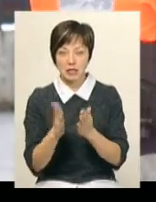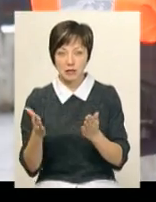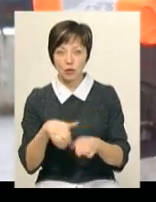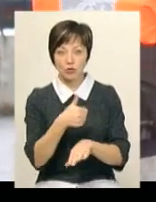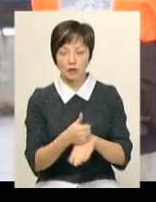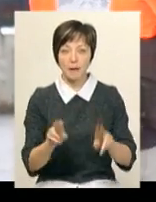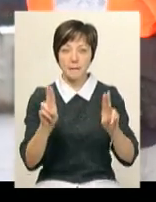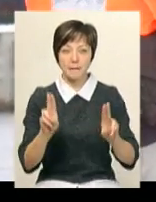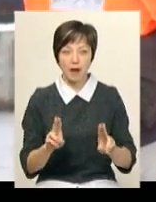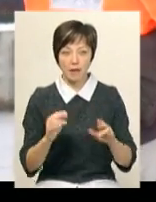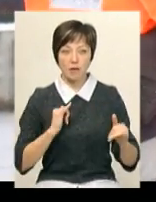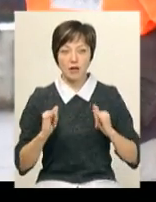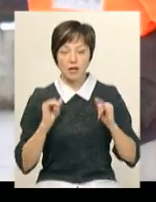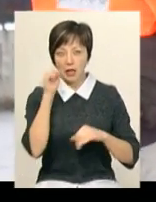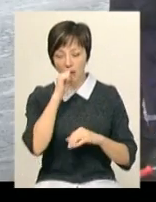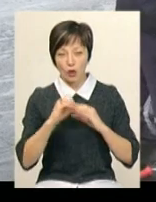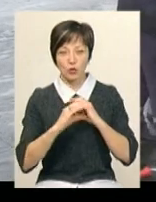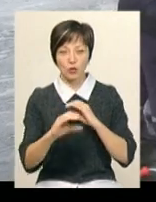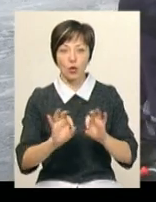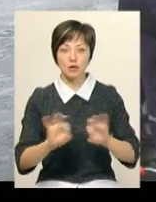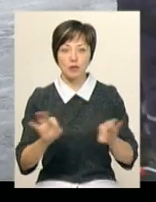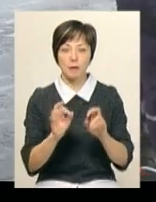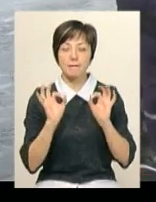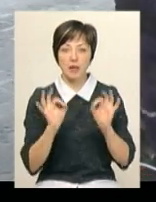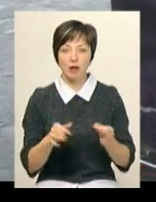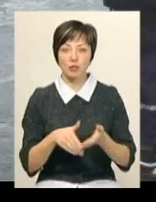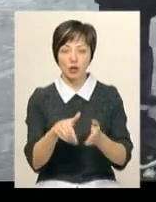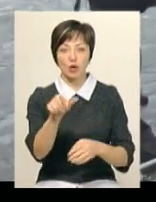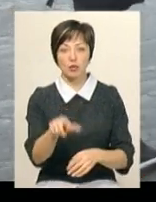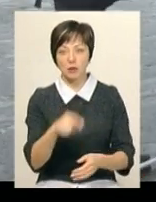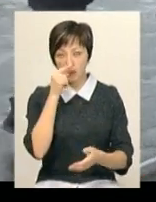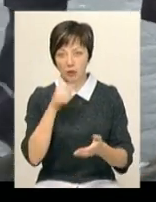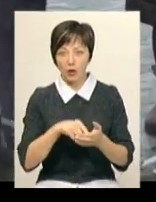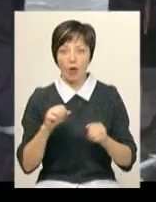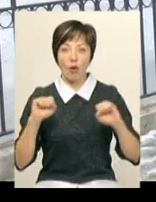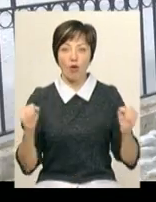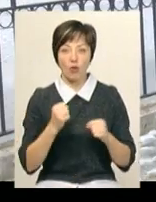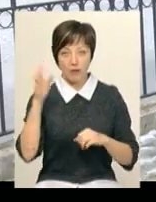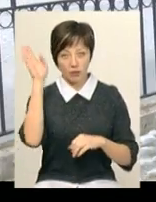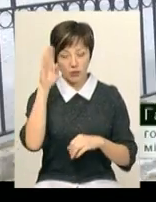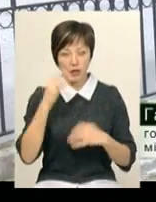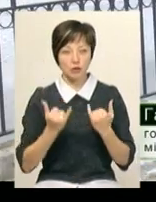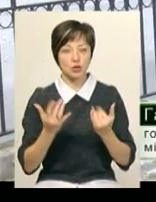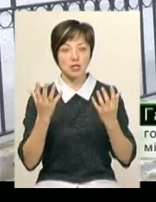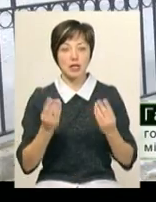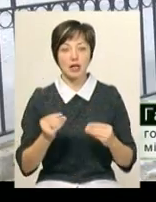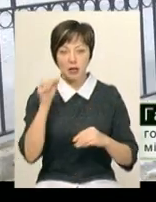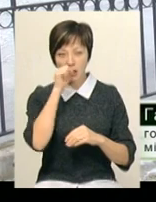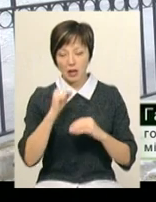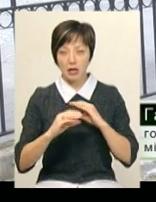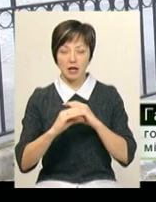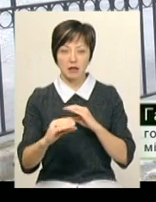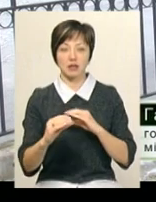основними правилами безпечної поведінки на люду та розповіли, як правильно допомогти людині, яка опинилася у холодній воді. На сьогоднішній день крига